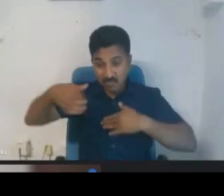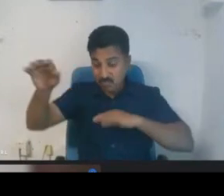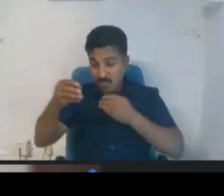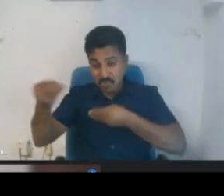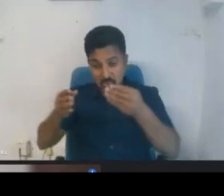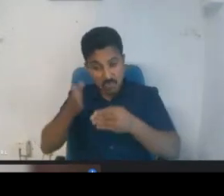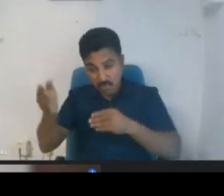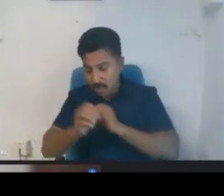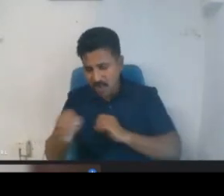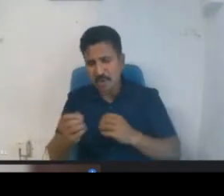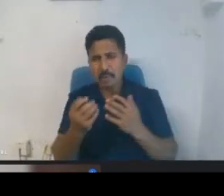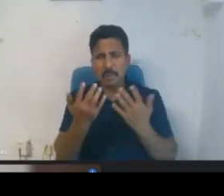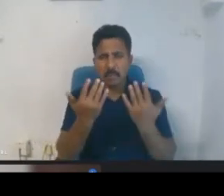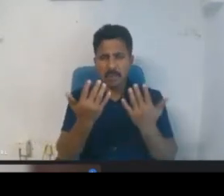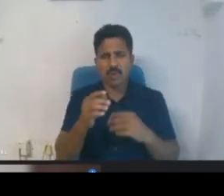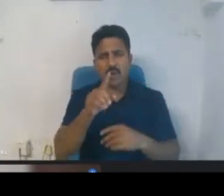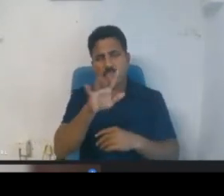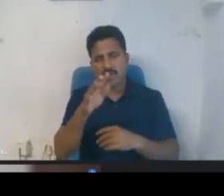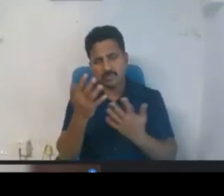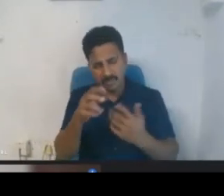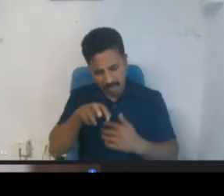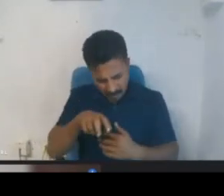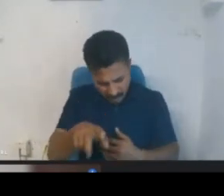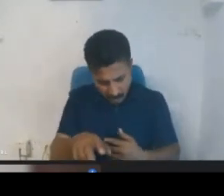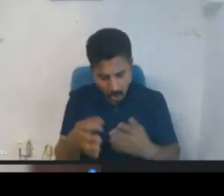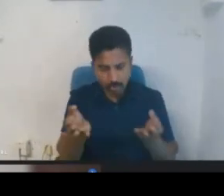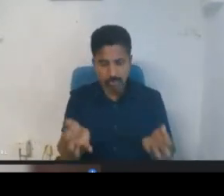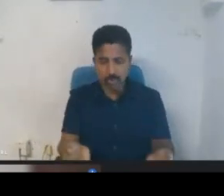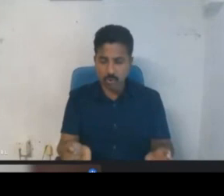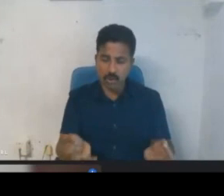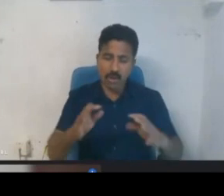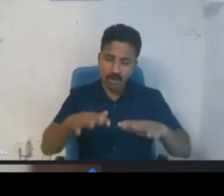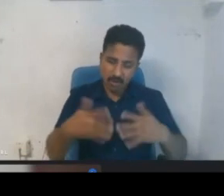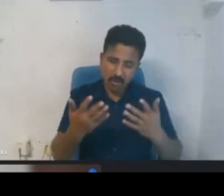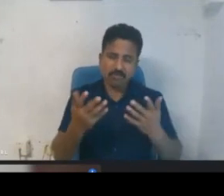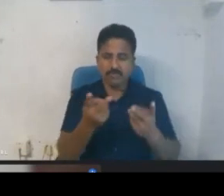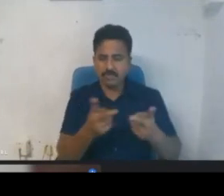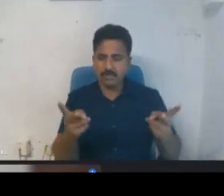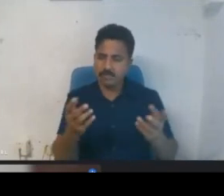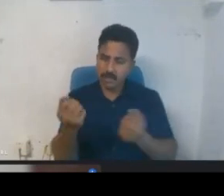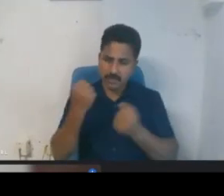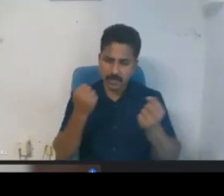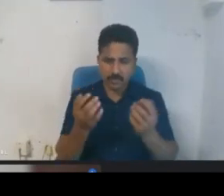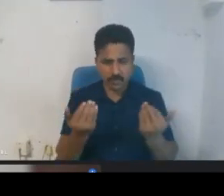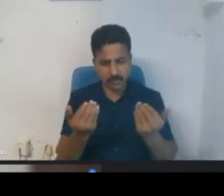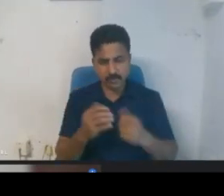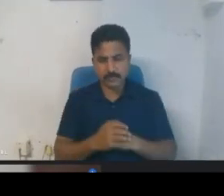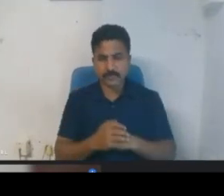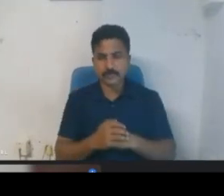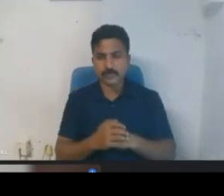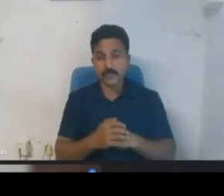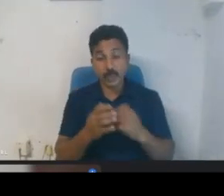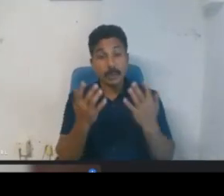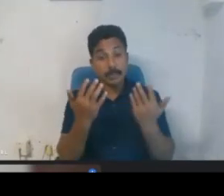അങ്ങനൊന്നുമല്ല പറയുന്നത്, ഒരു 10-15 മിനിറ്റ് നടക്കുക, അല്ലെങ്കിൽ യോഗ ചെയ്യുക, മെഡിറ്റേഷൻ ചെയ്യുക, എന്ത് കാര്യമായിക്കോട്ടെ,